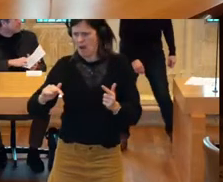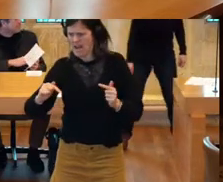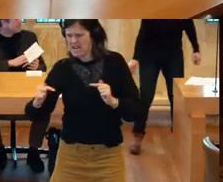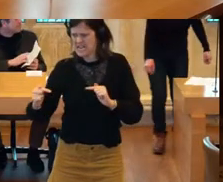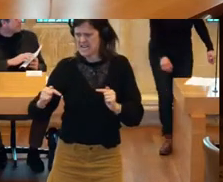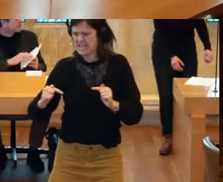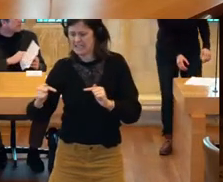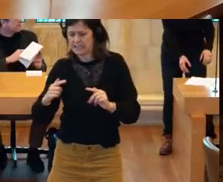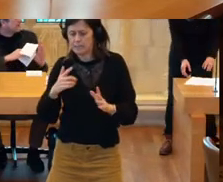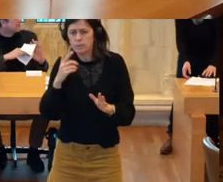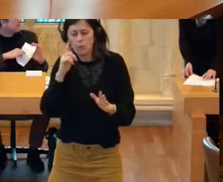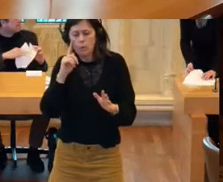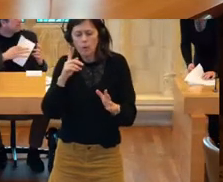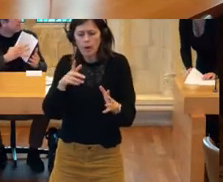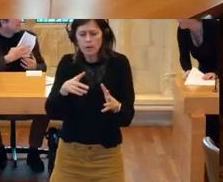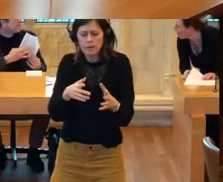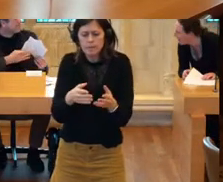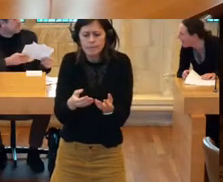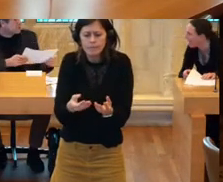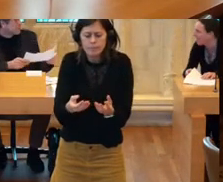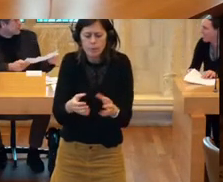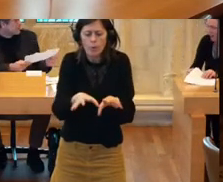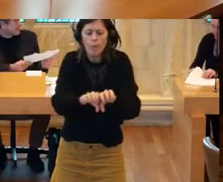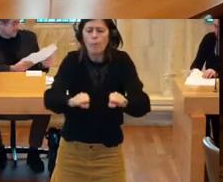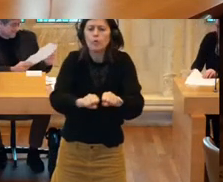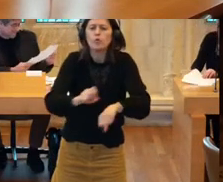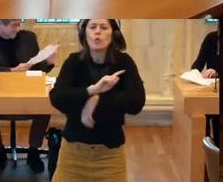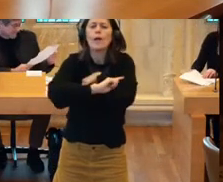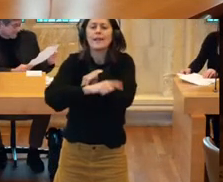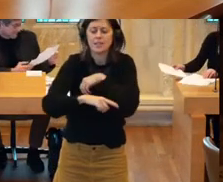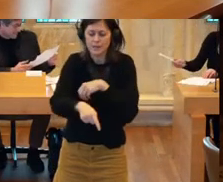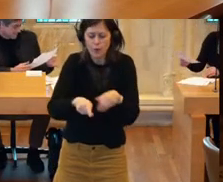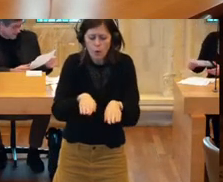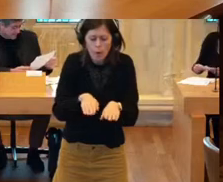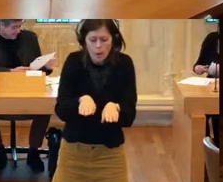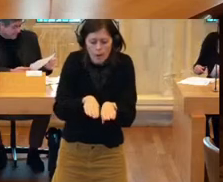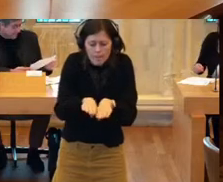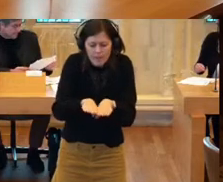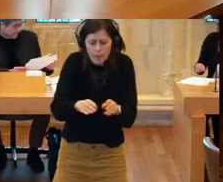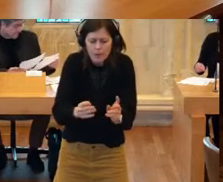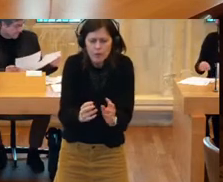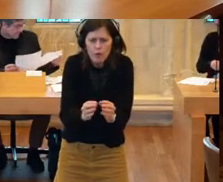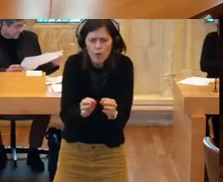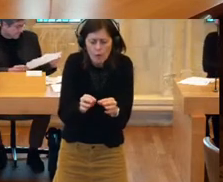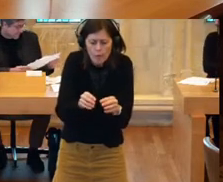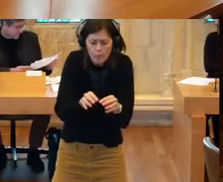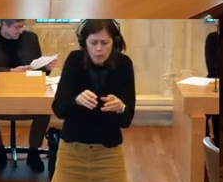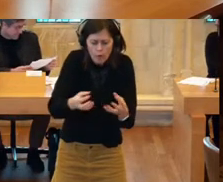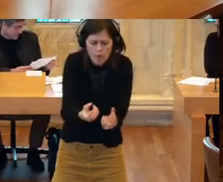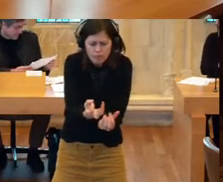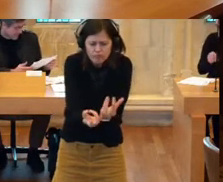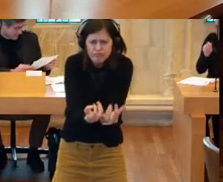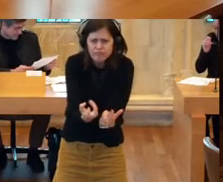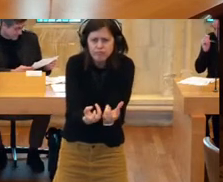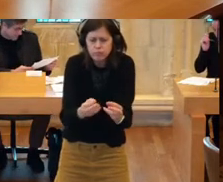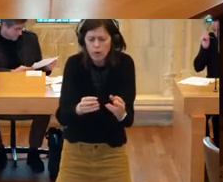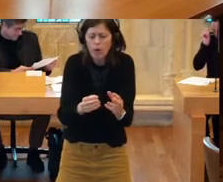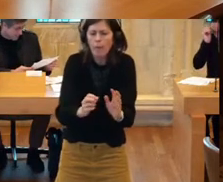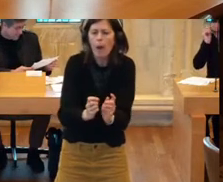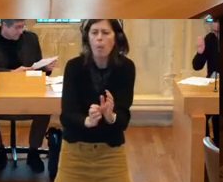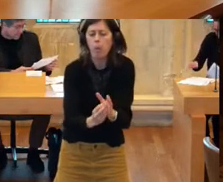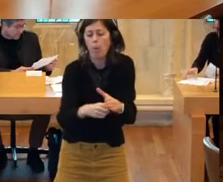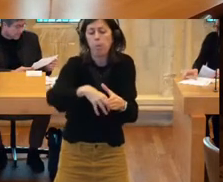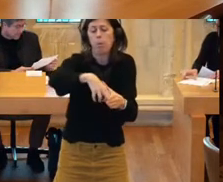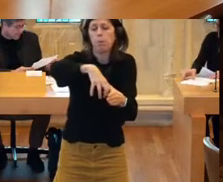de fission à l'origine de la production d'énergie pourrait être encore bien loin. Dans le